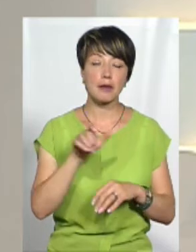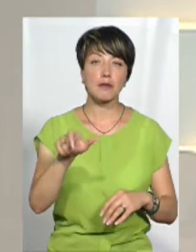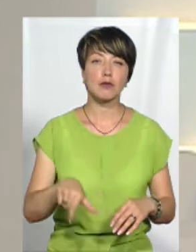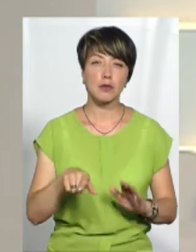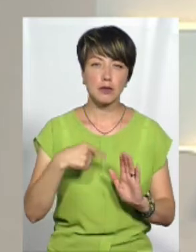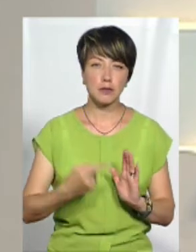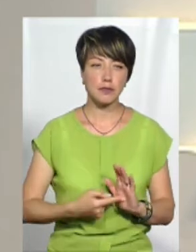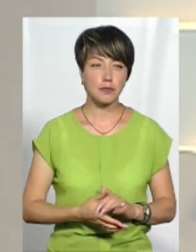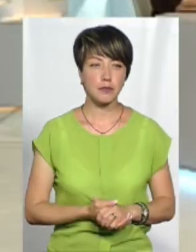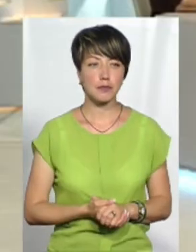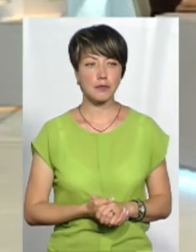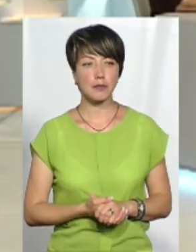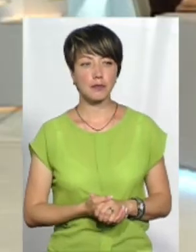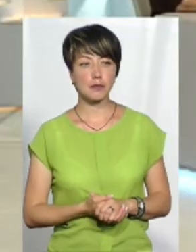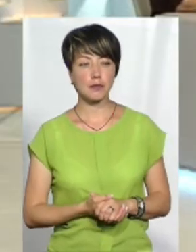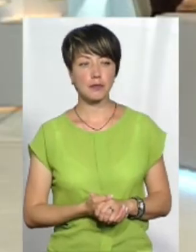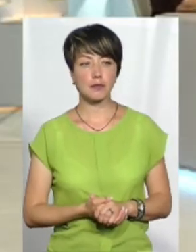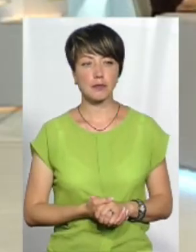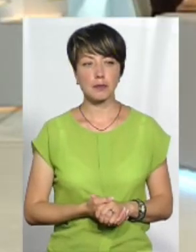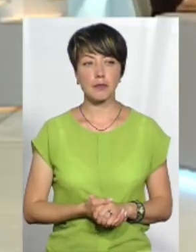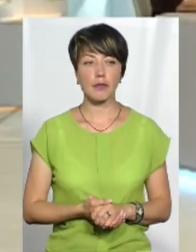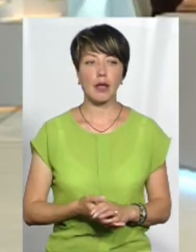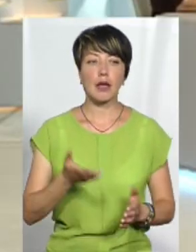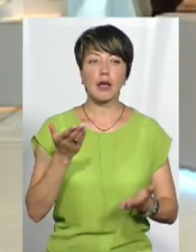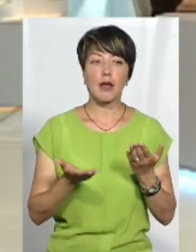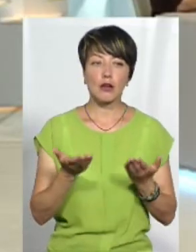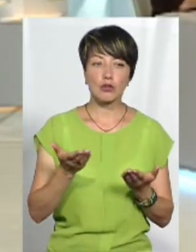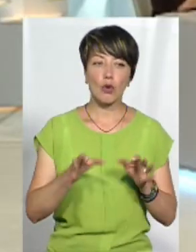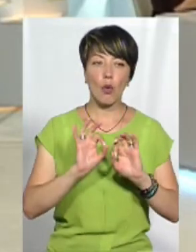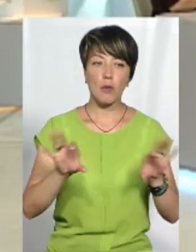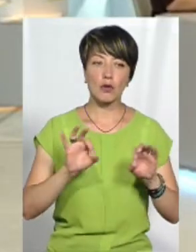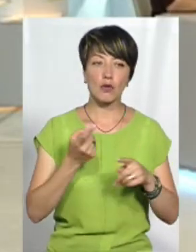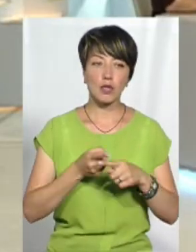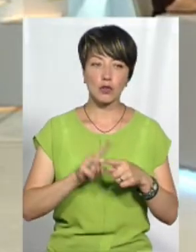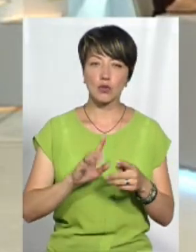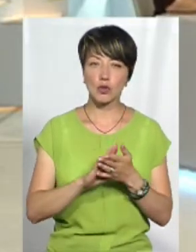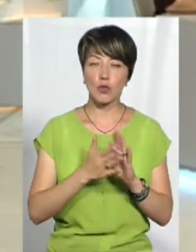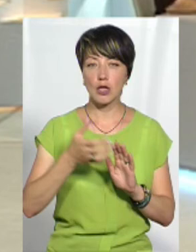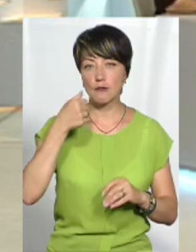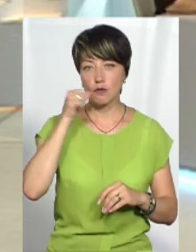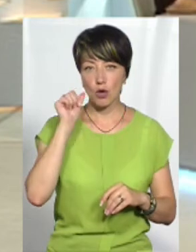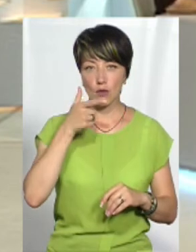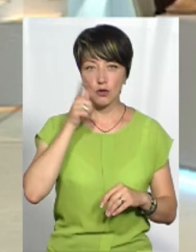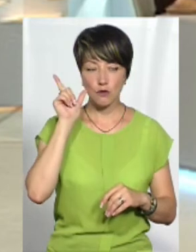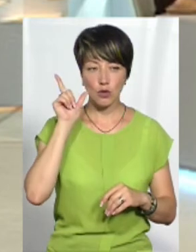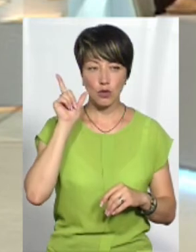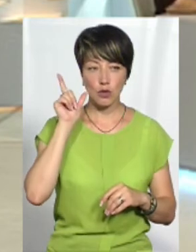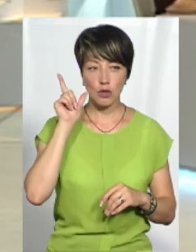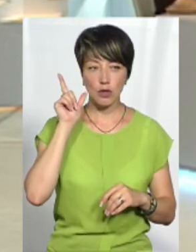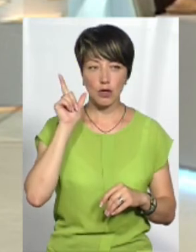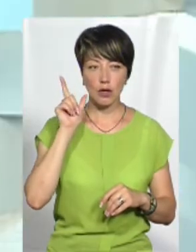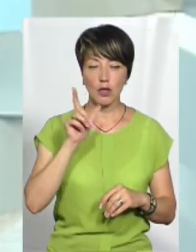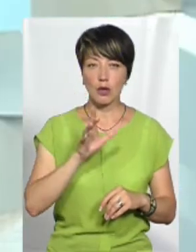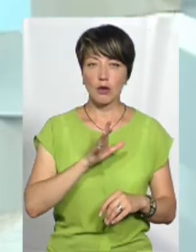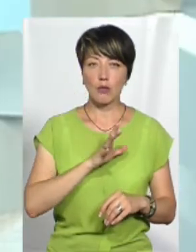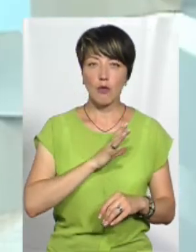мертва? Ну, якщо коментувати цю ситуацію, буквально вчора, позавчора, настільки